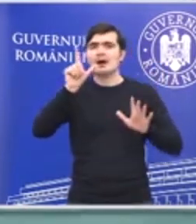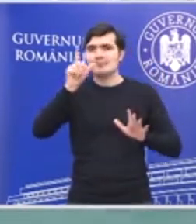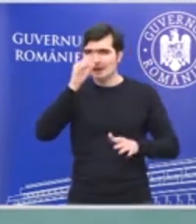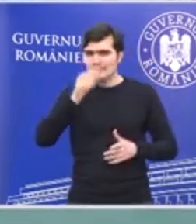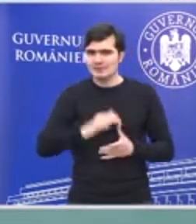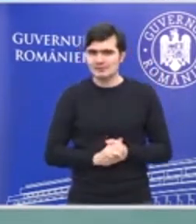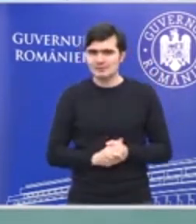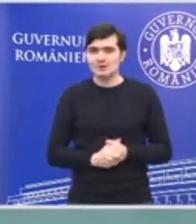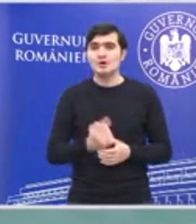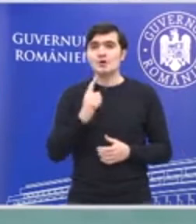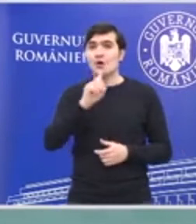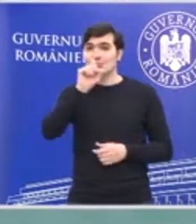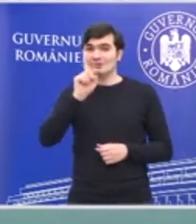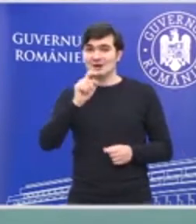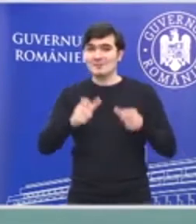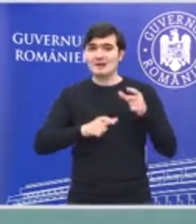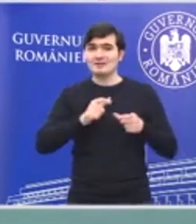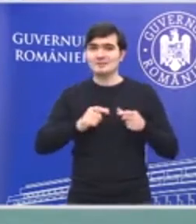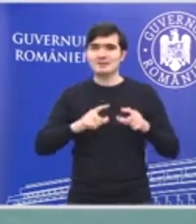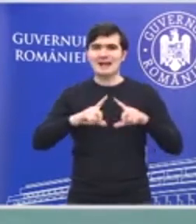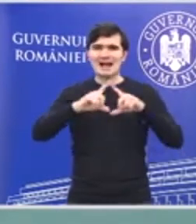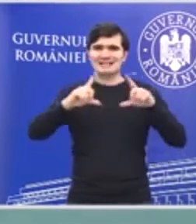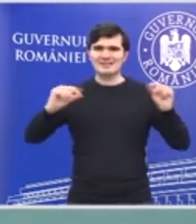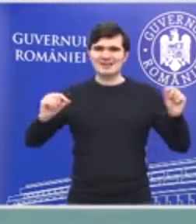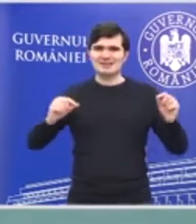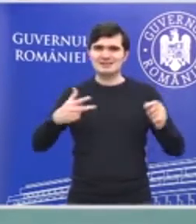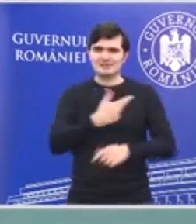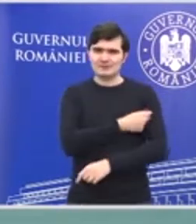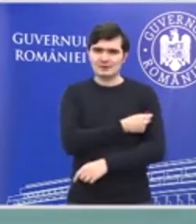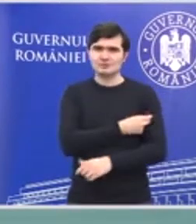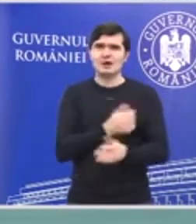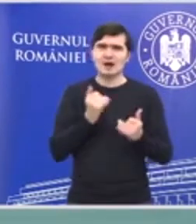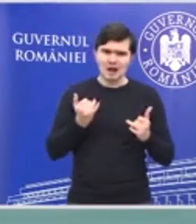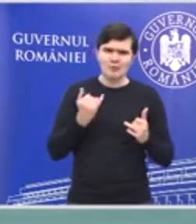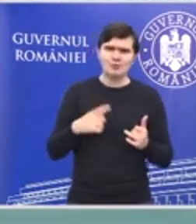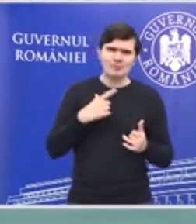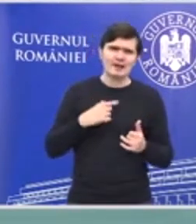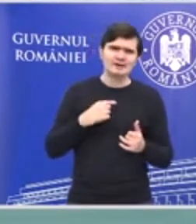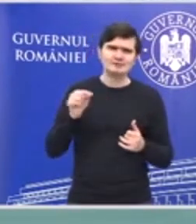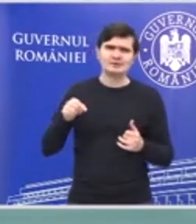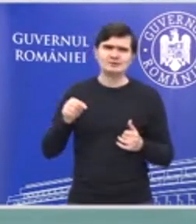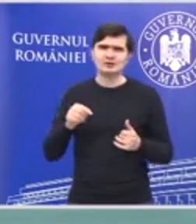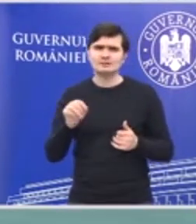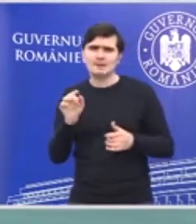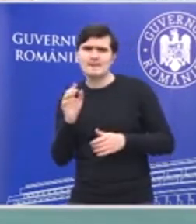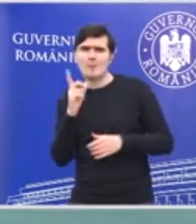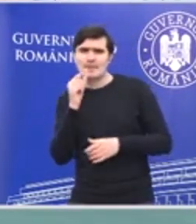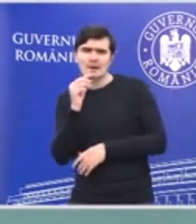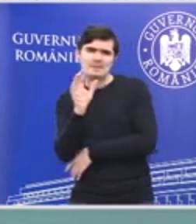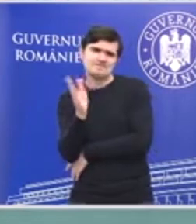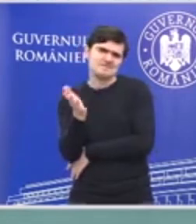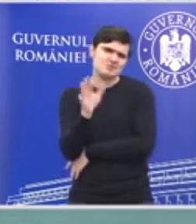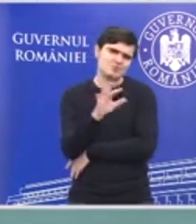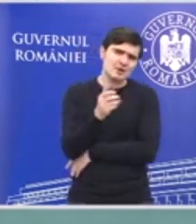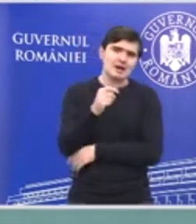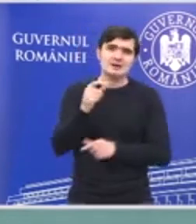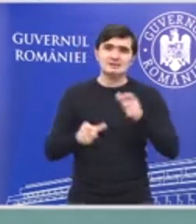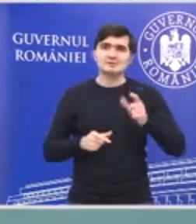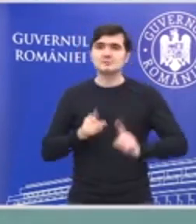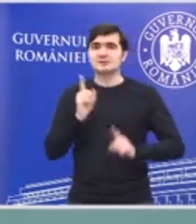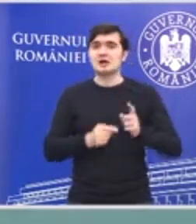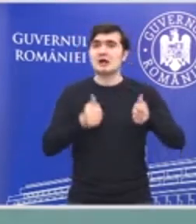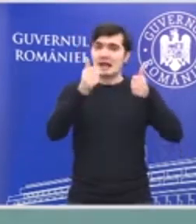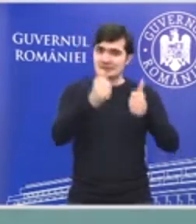întrebare referitoare la adeverințele de vaccinare. Există acum în spațiul public această îndoială privind autenticitatea